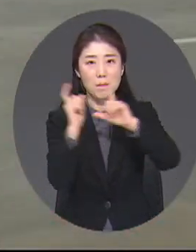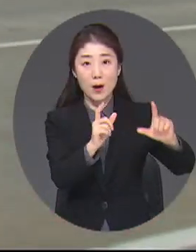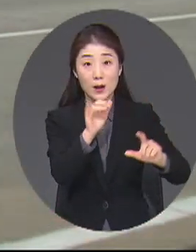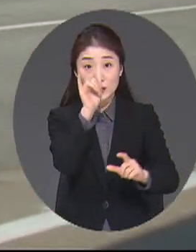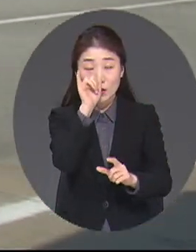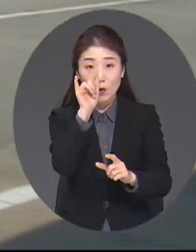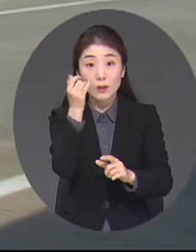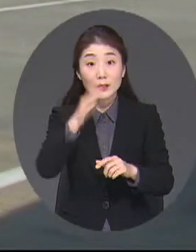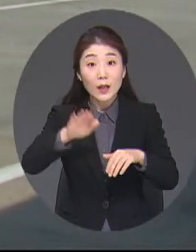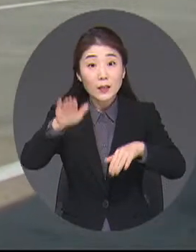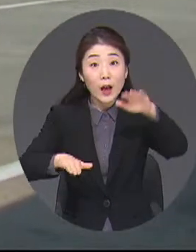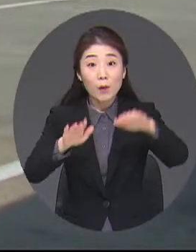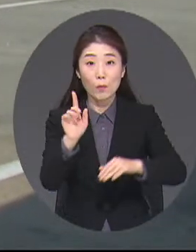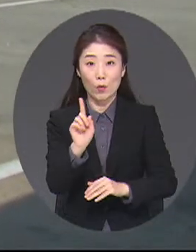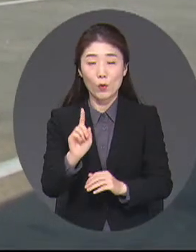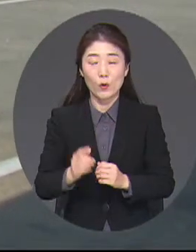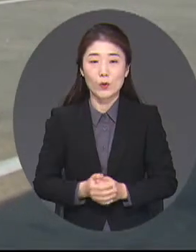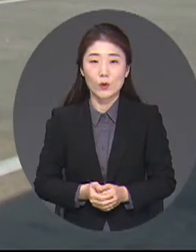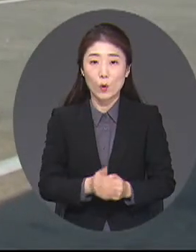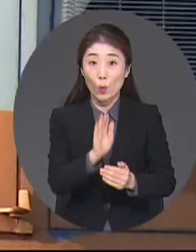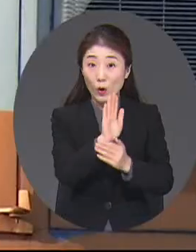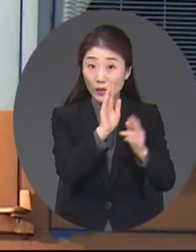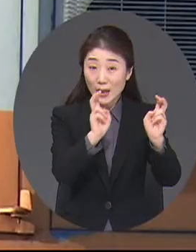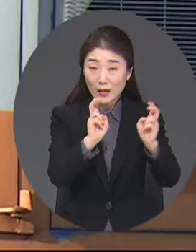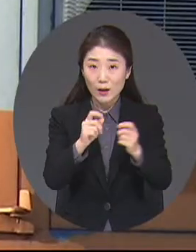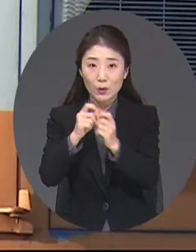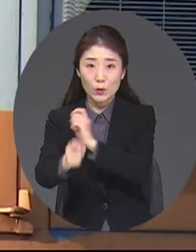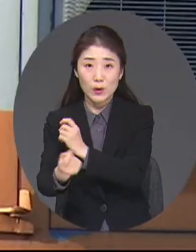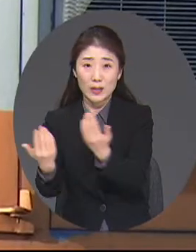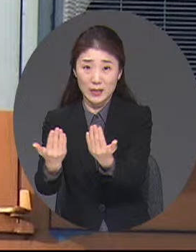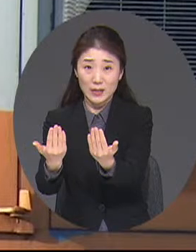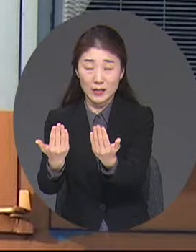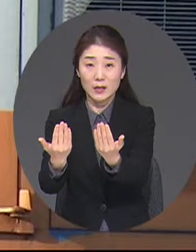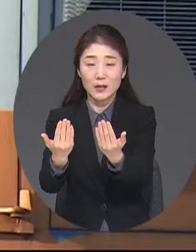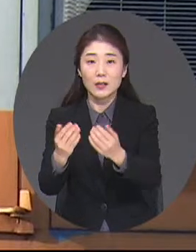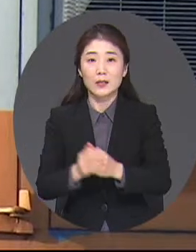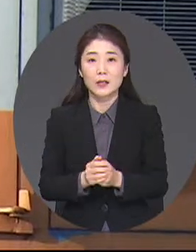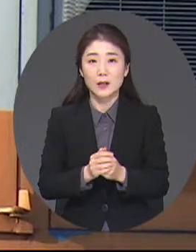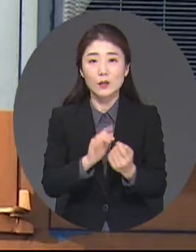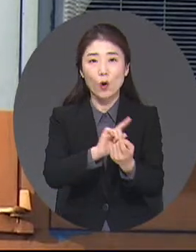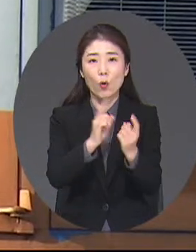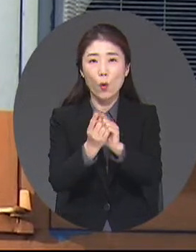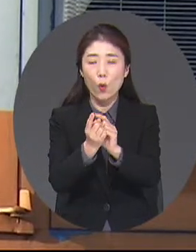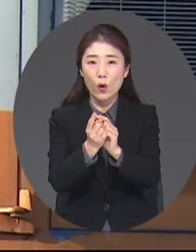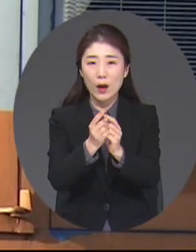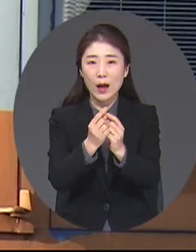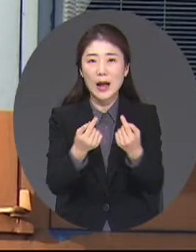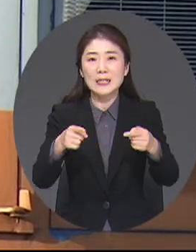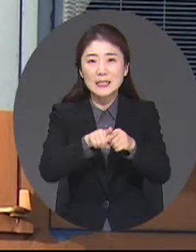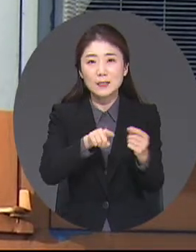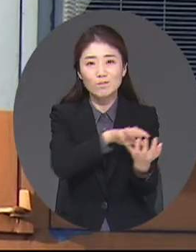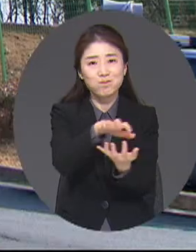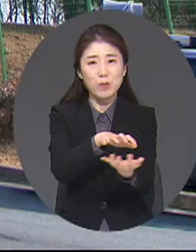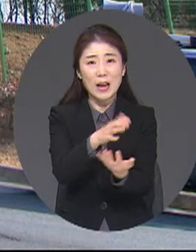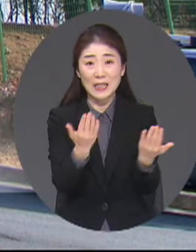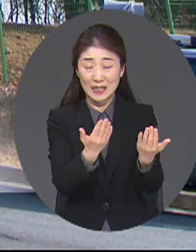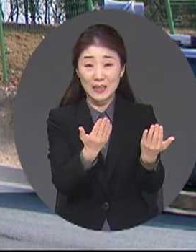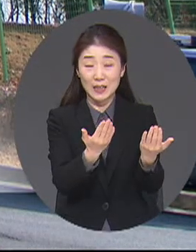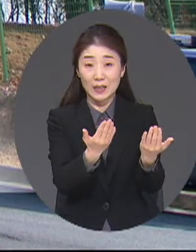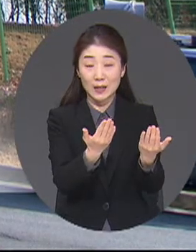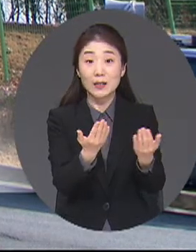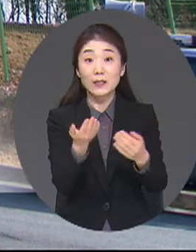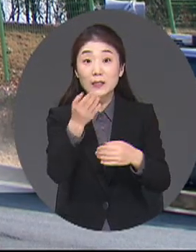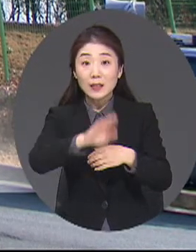차이점은 있었습니다 원천과 협력업체 노동자가 영업소에서 뒤섞여 작업을 했던 도로공사와 다르게